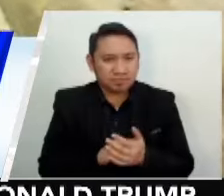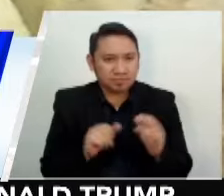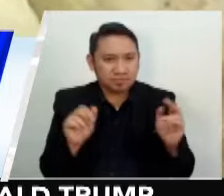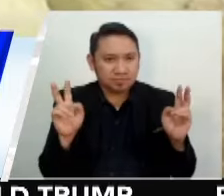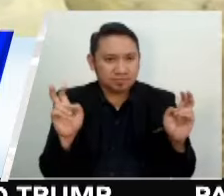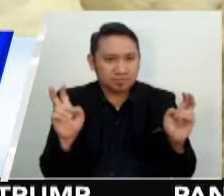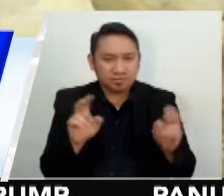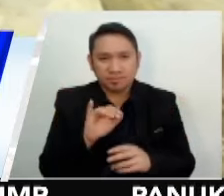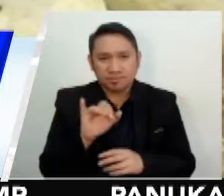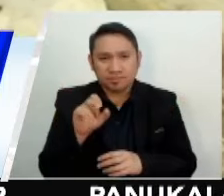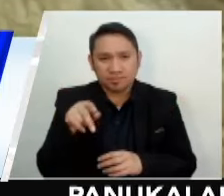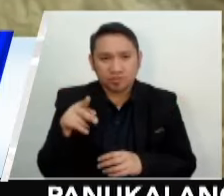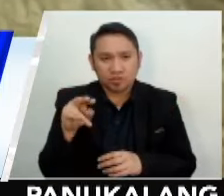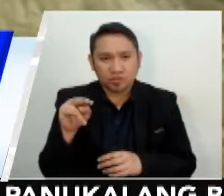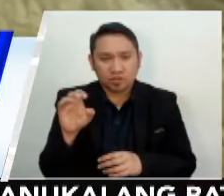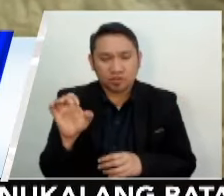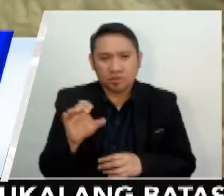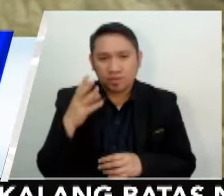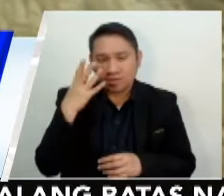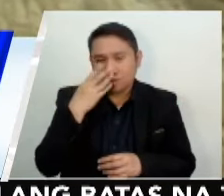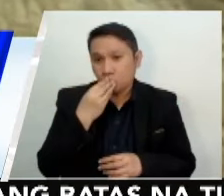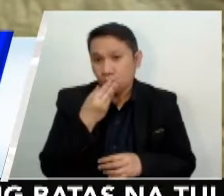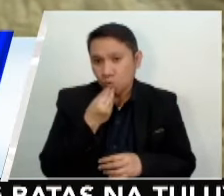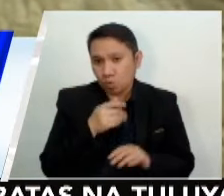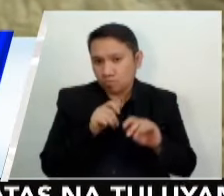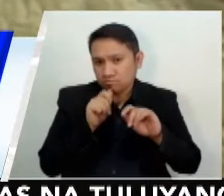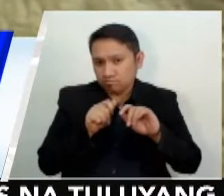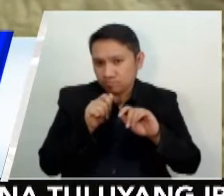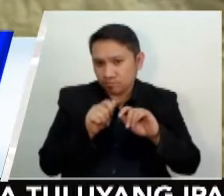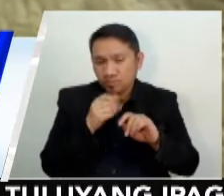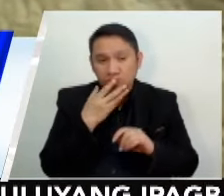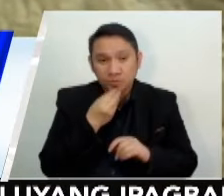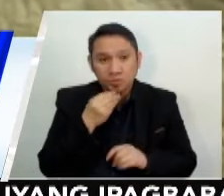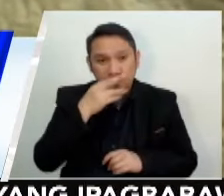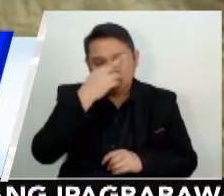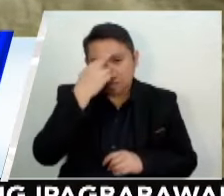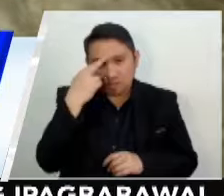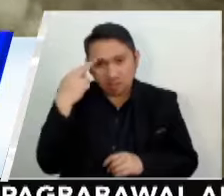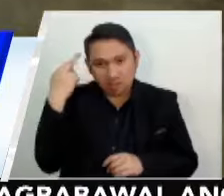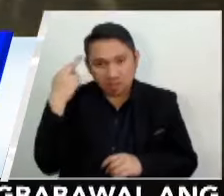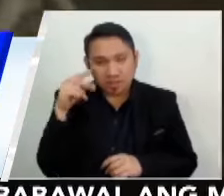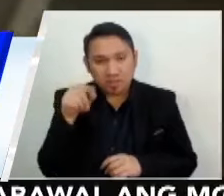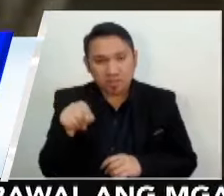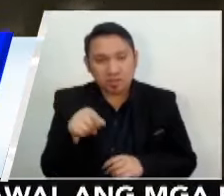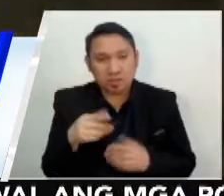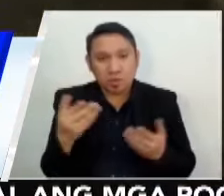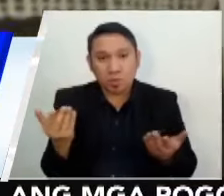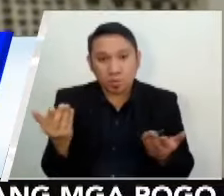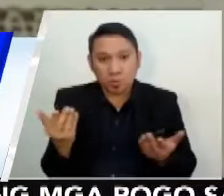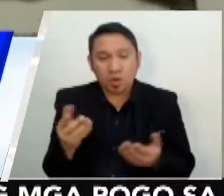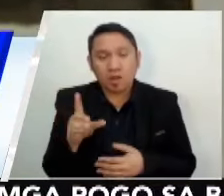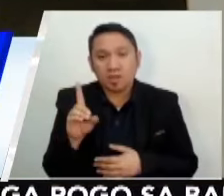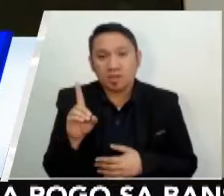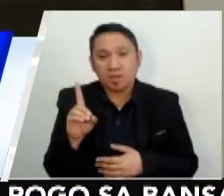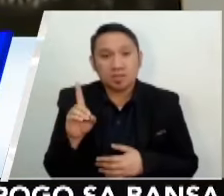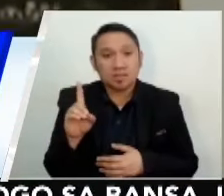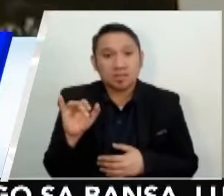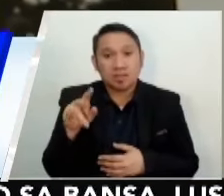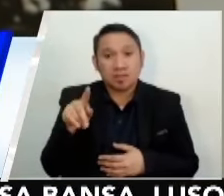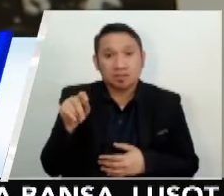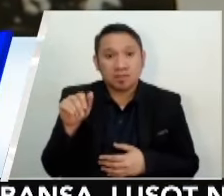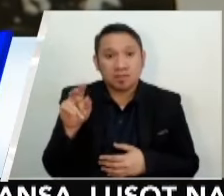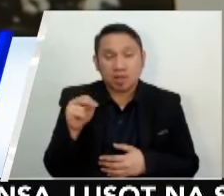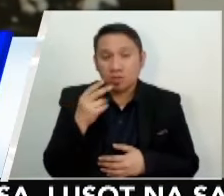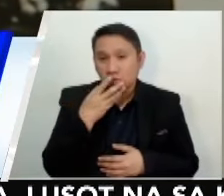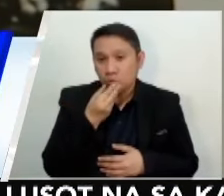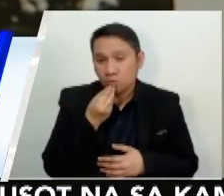Sleeping. Nilinok ito ni Gato Serizal habang naka-exile sa dapitan. Ang kanyang modelo, ang asawang